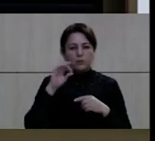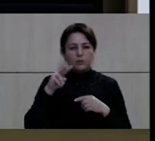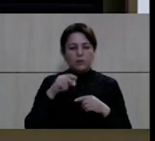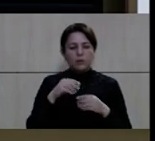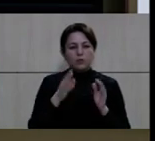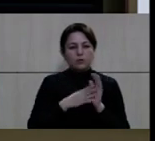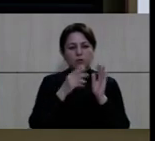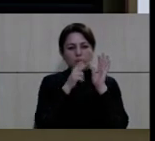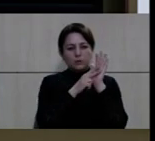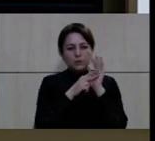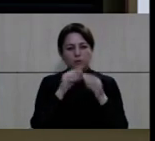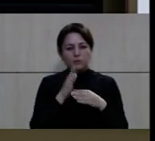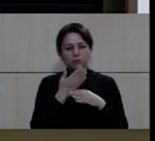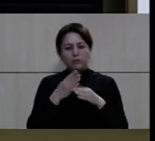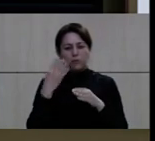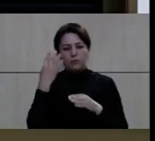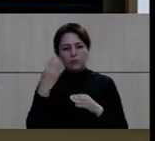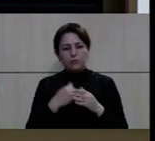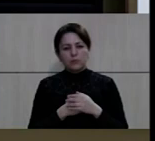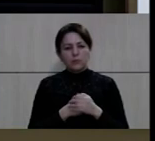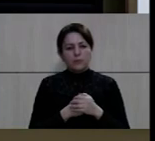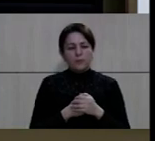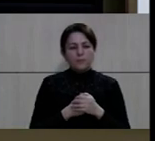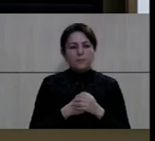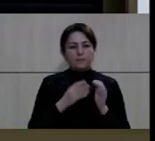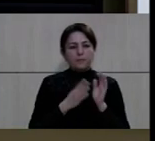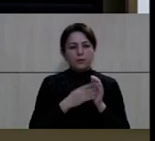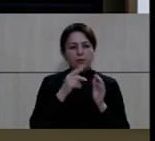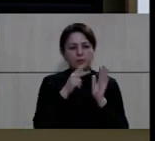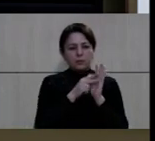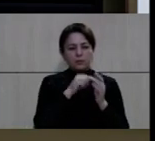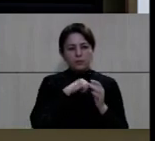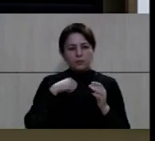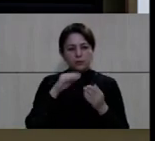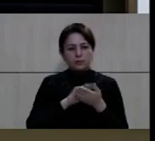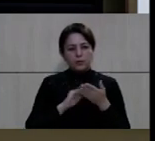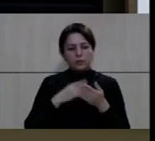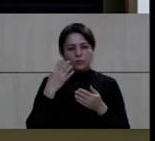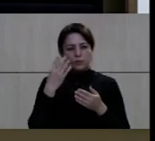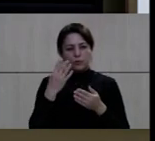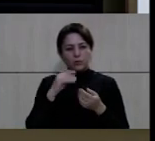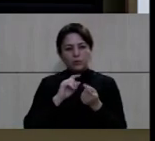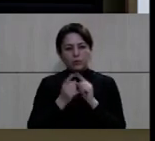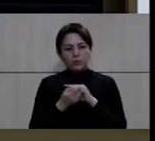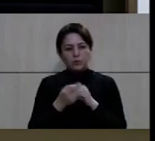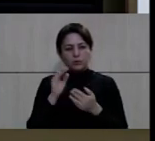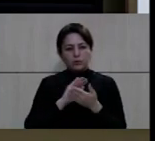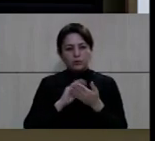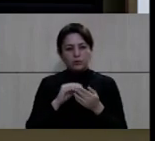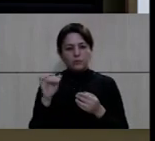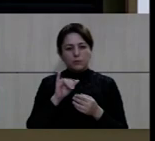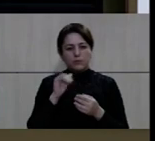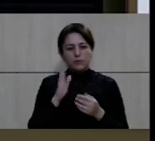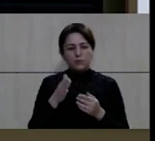9 dan 8 bo'lu 4. 9 dan 8 ni o'zini yozamiz, 4 ga esa teskarisini yozib